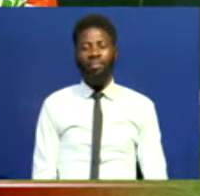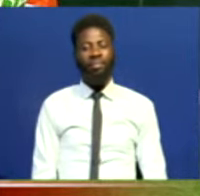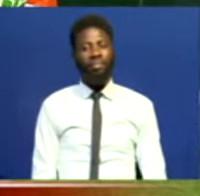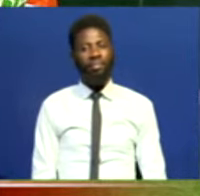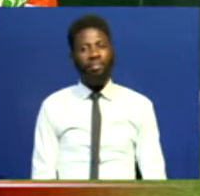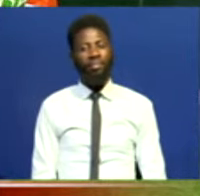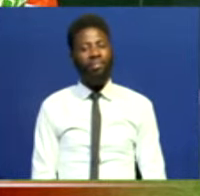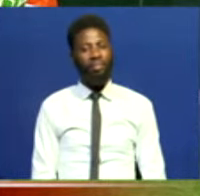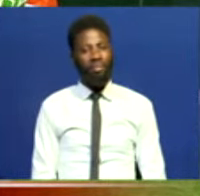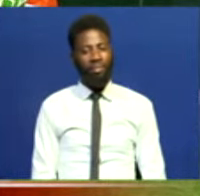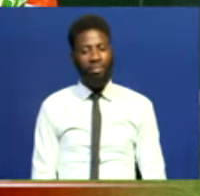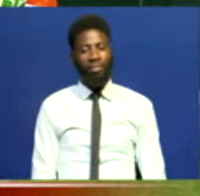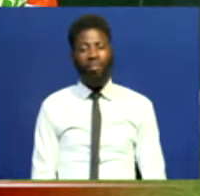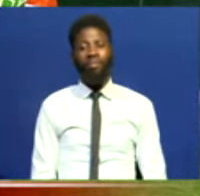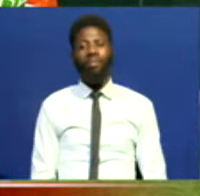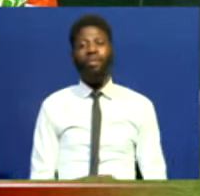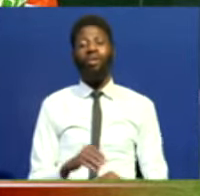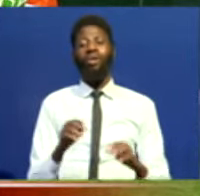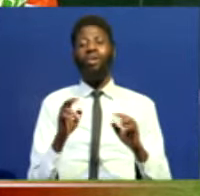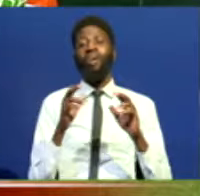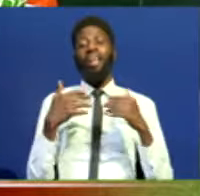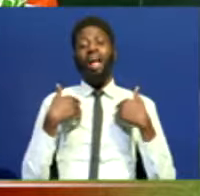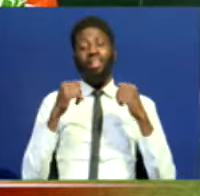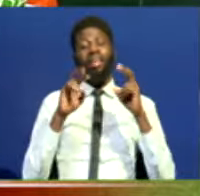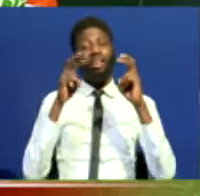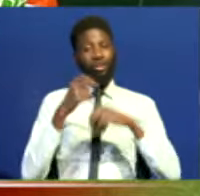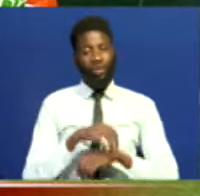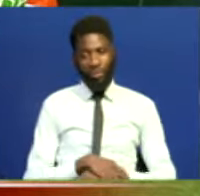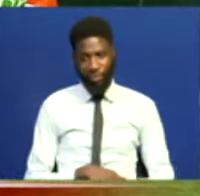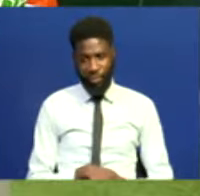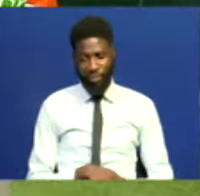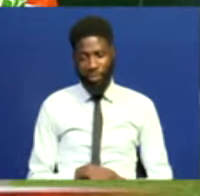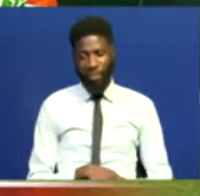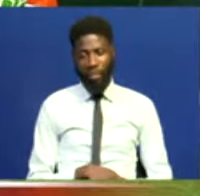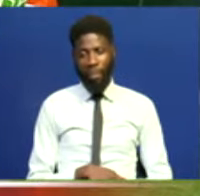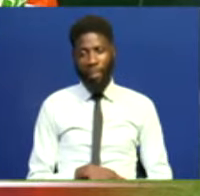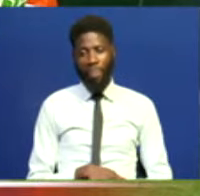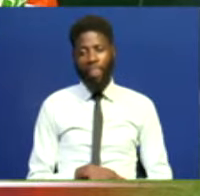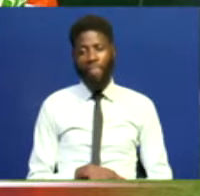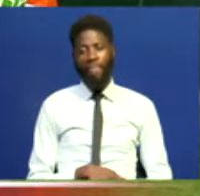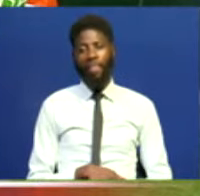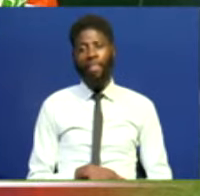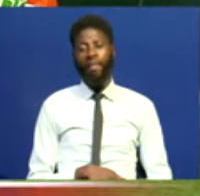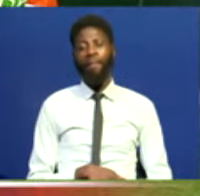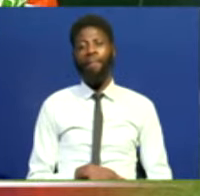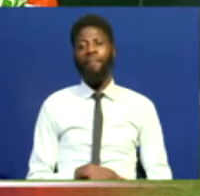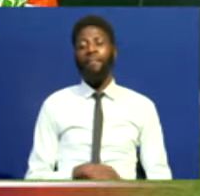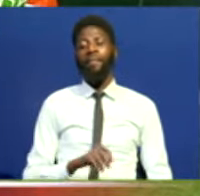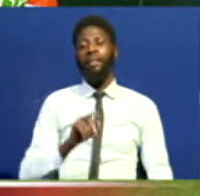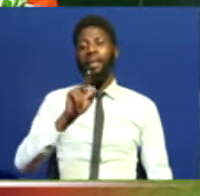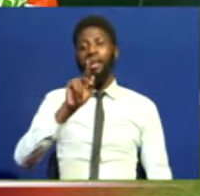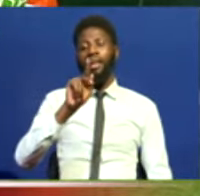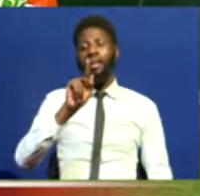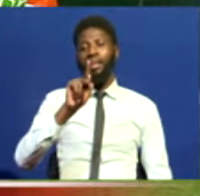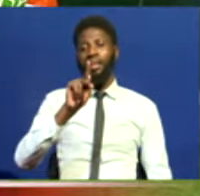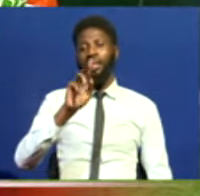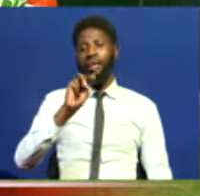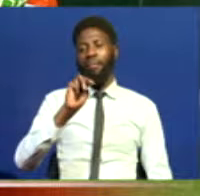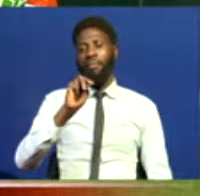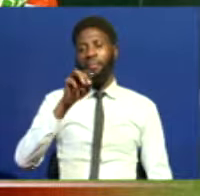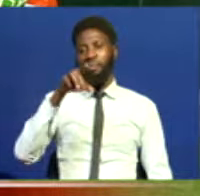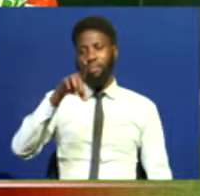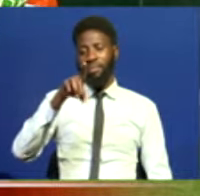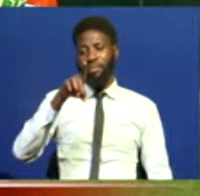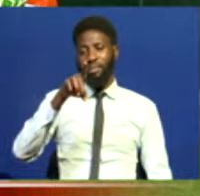Mtazamaji, kwenye sekta ya afya ni kuwa chama cha madaktari na wataalamu wa dawa na meno nchini, yani KMPDU, sasa kinadai kwamba